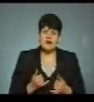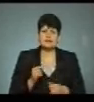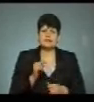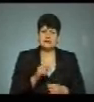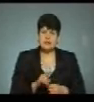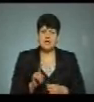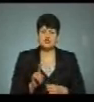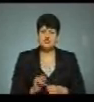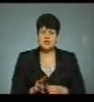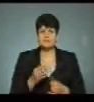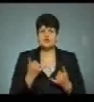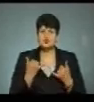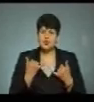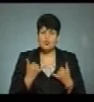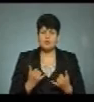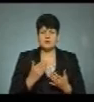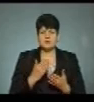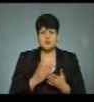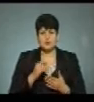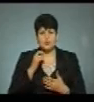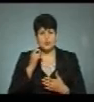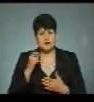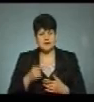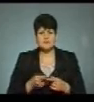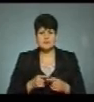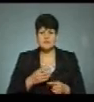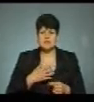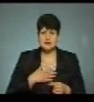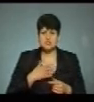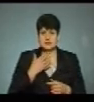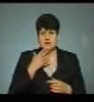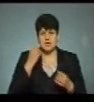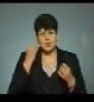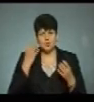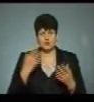з чим сьогодні уособлюють Україну – це наша національна культура.